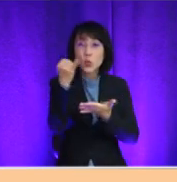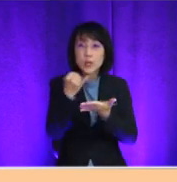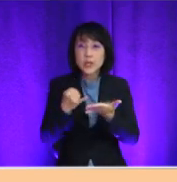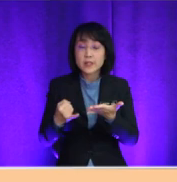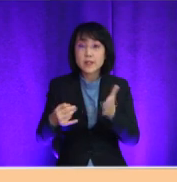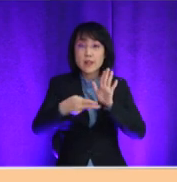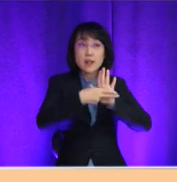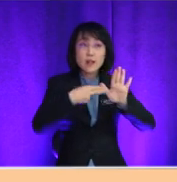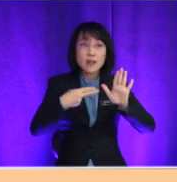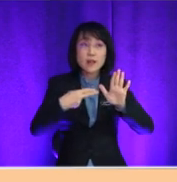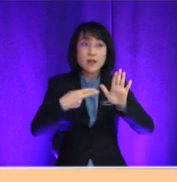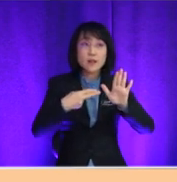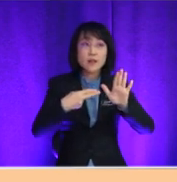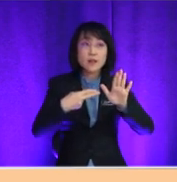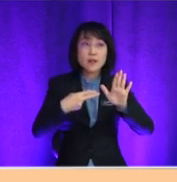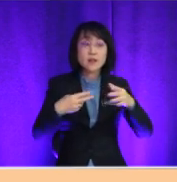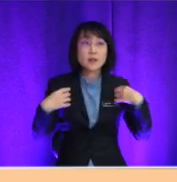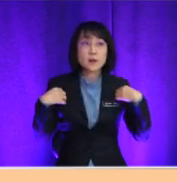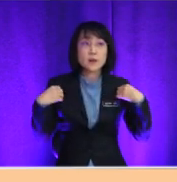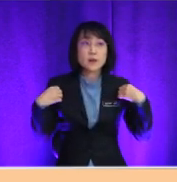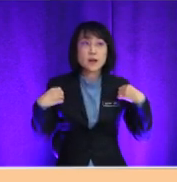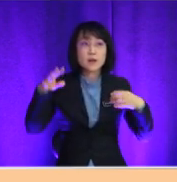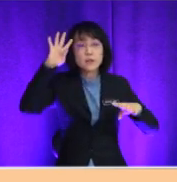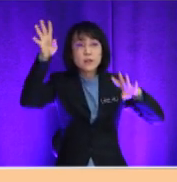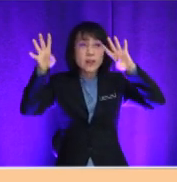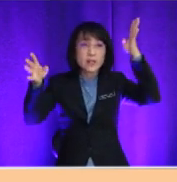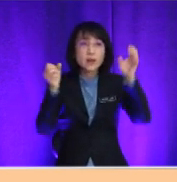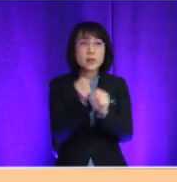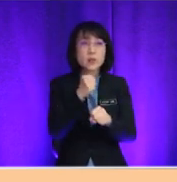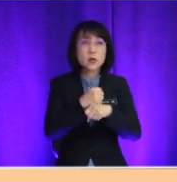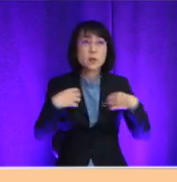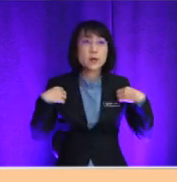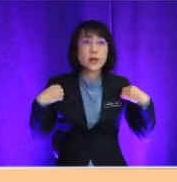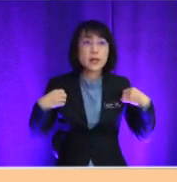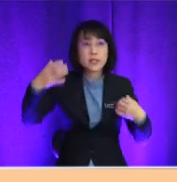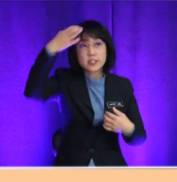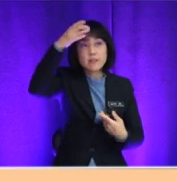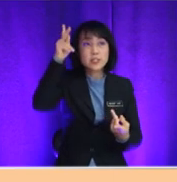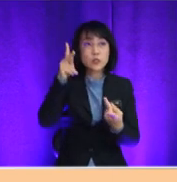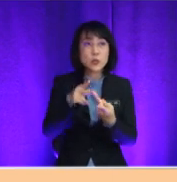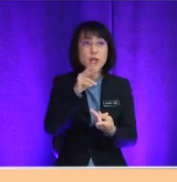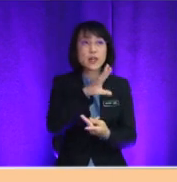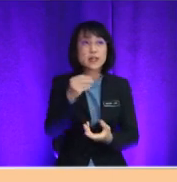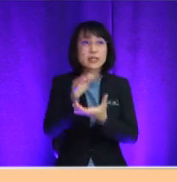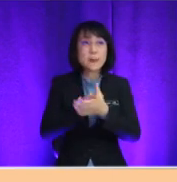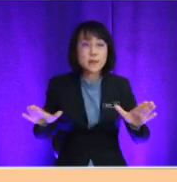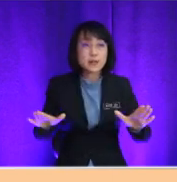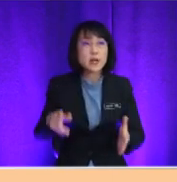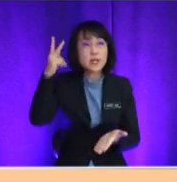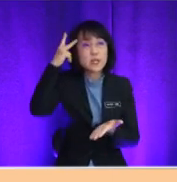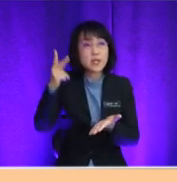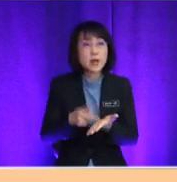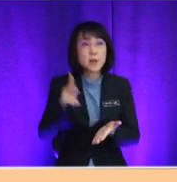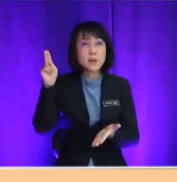mereka bentuk pakaian chef yang sesuai dan selamat untuk chefnya yang kedua Kenapa sih